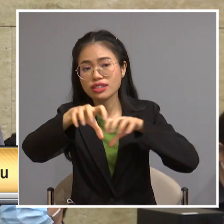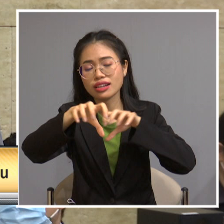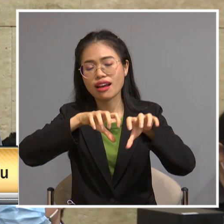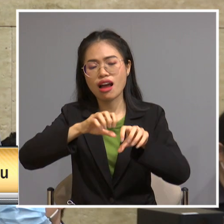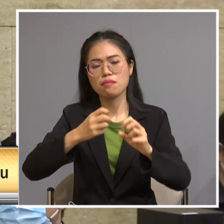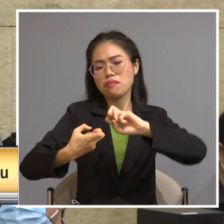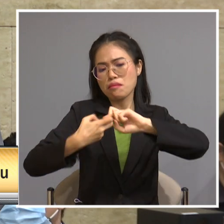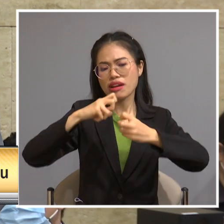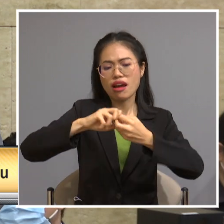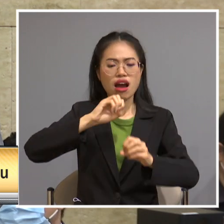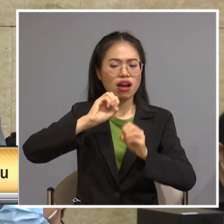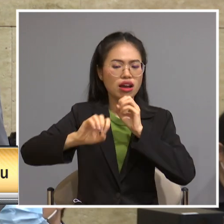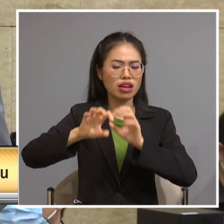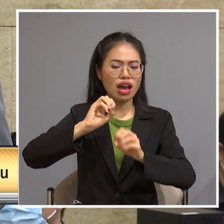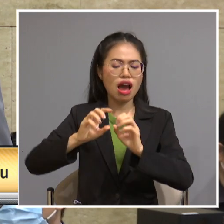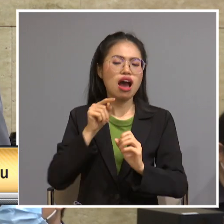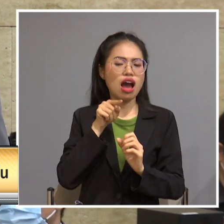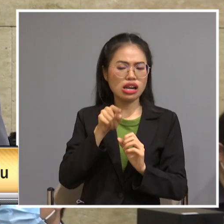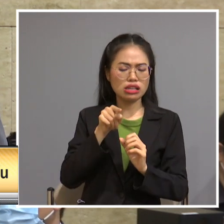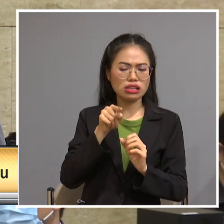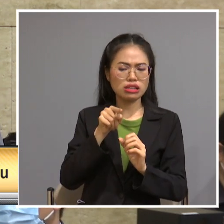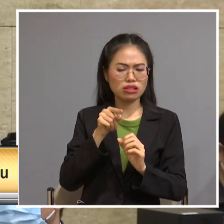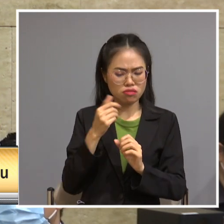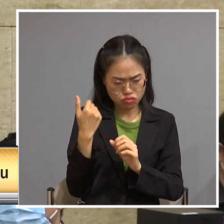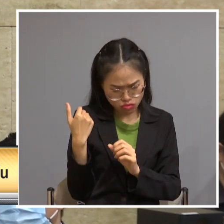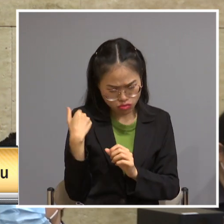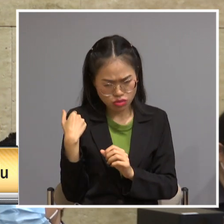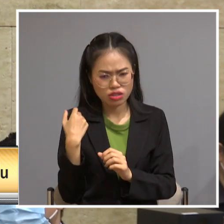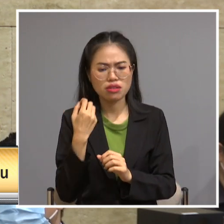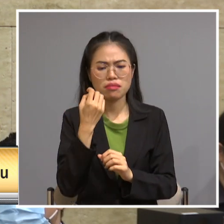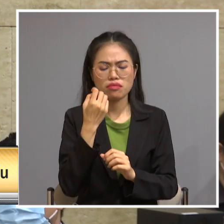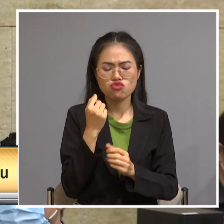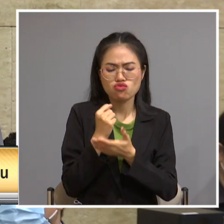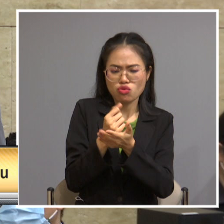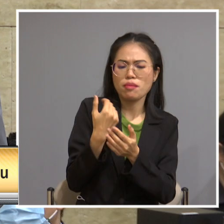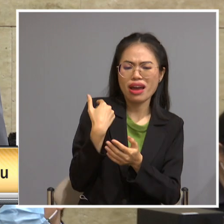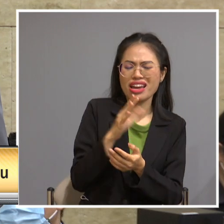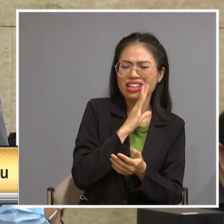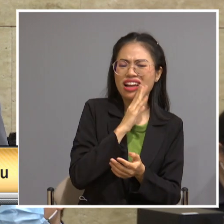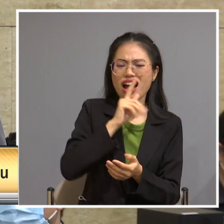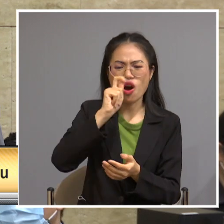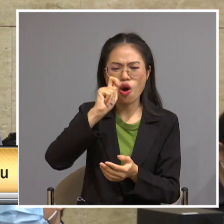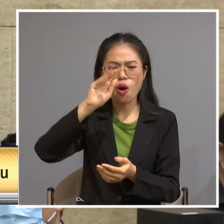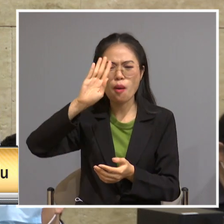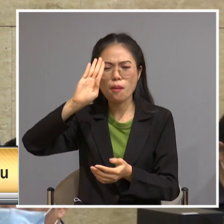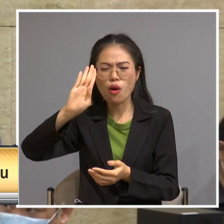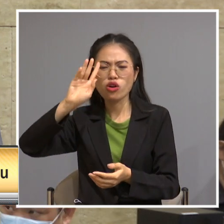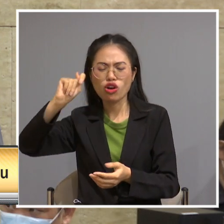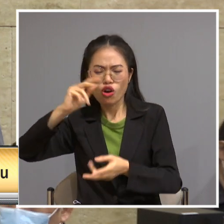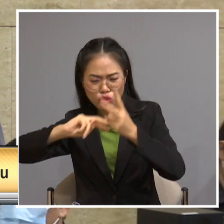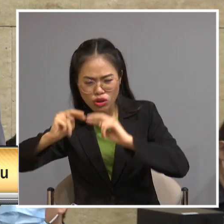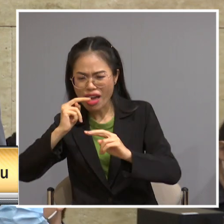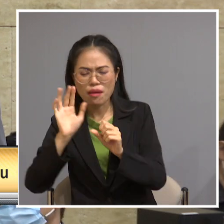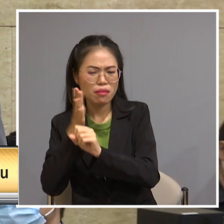์สนุน